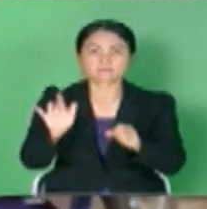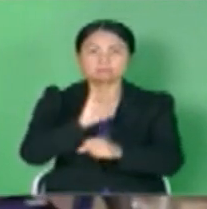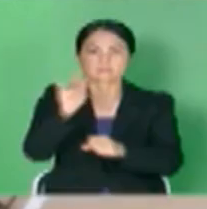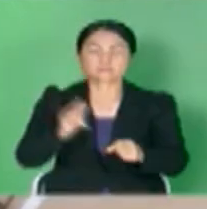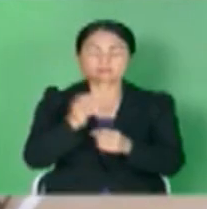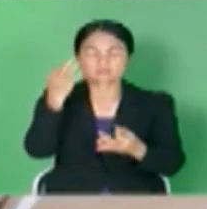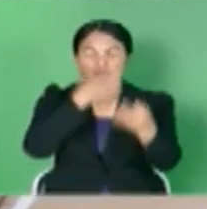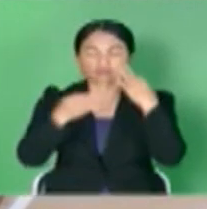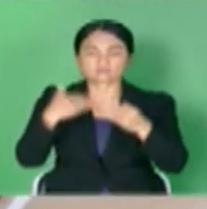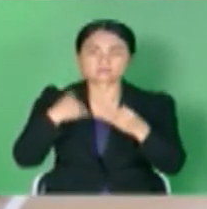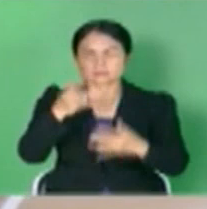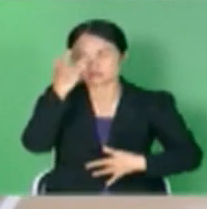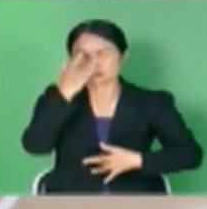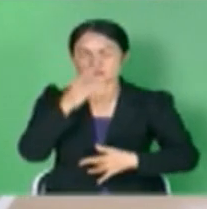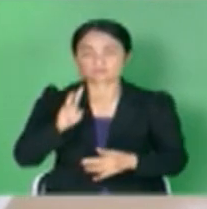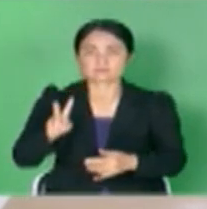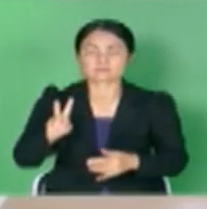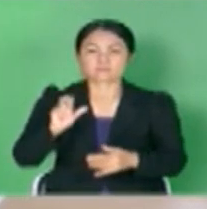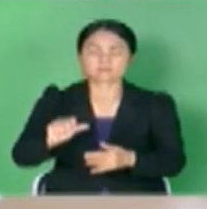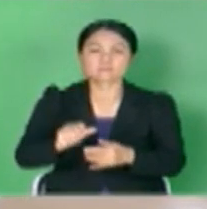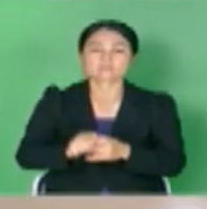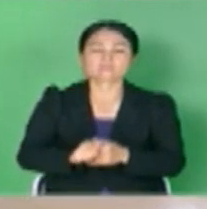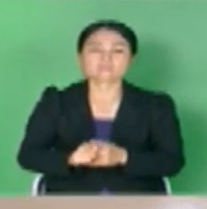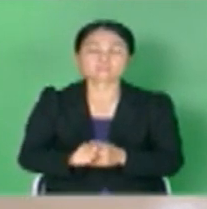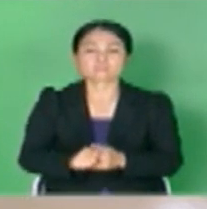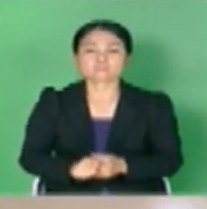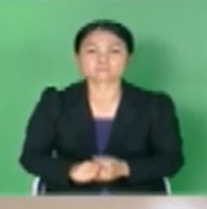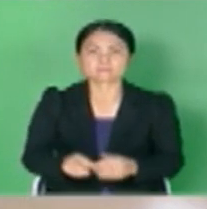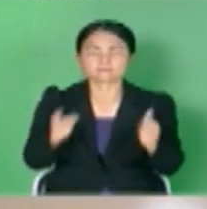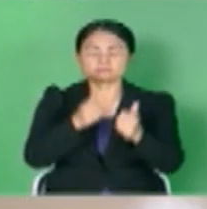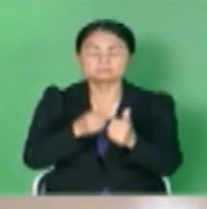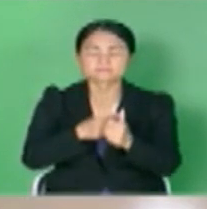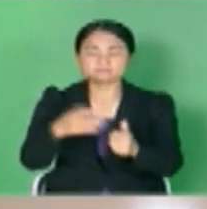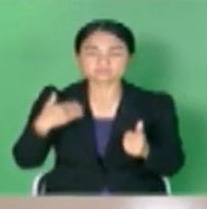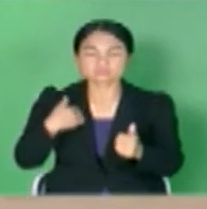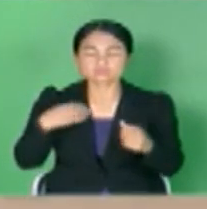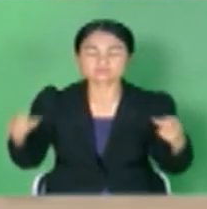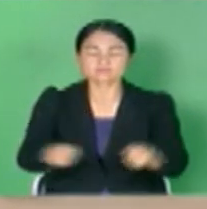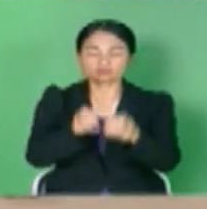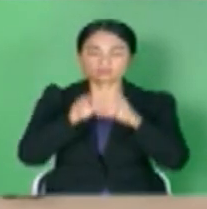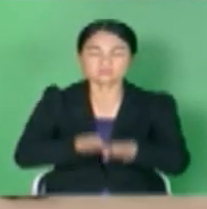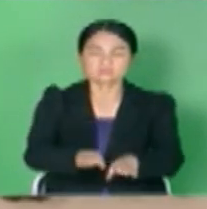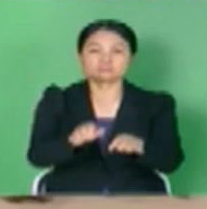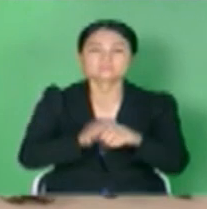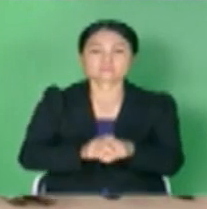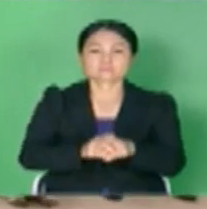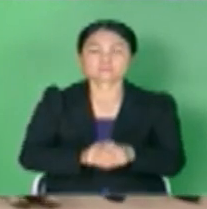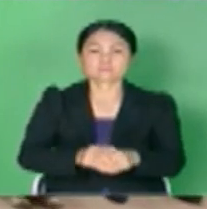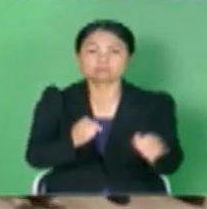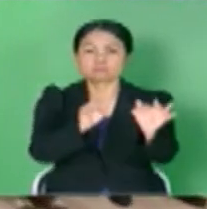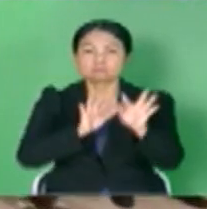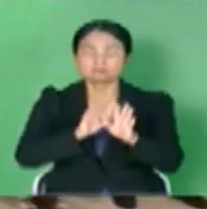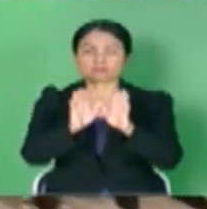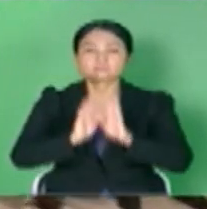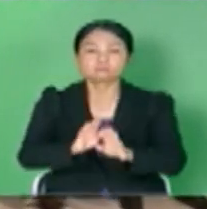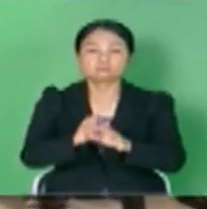ប្រាស់គ្រឿងស្រវឹងបង្កឲ្យមានជំងឺជាង200មុខជាកត្តាចម្បងបង្កឲ្យមានគ្រោះថ្នាក់ចរាចរណ៍ជាកត្តាហានិភ័យ